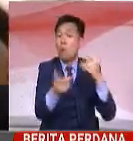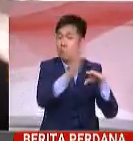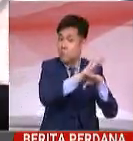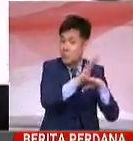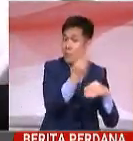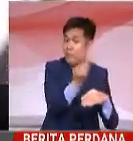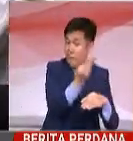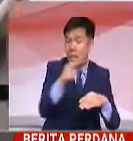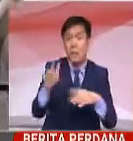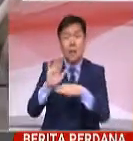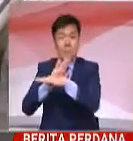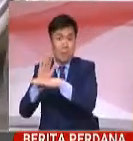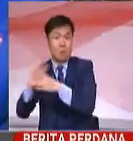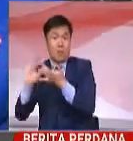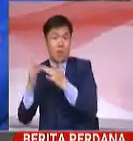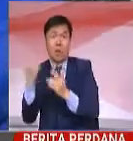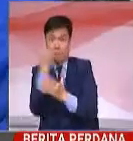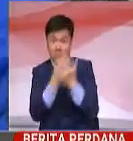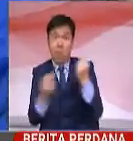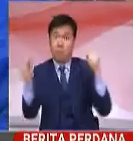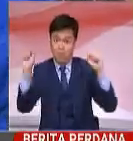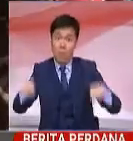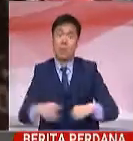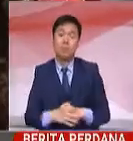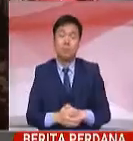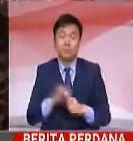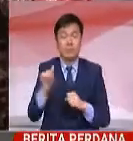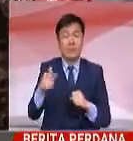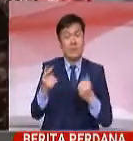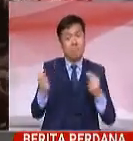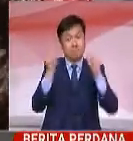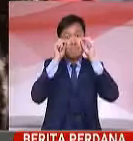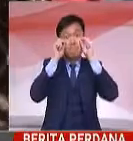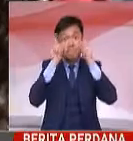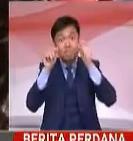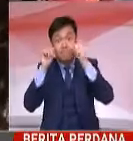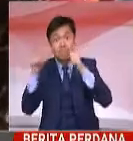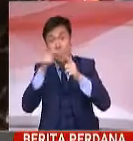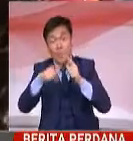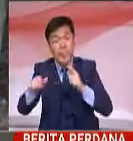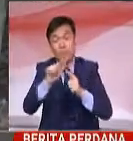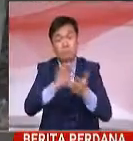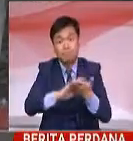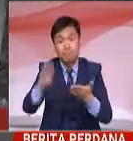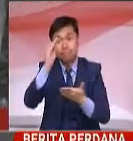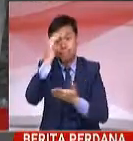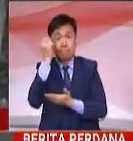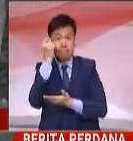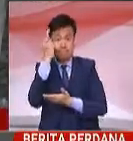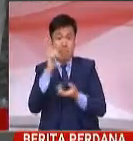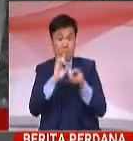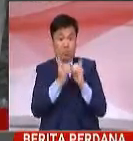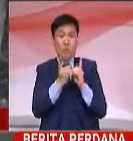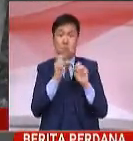Bagi memastikan objektif tercapai, kempen kesedaran, pendidikan dan pemahaman digitalisasi perlu